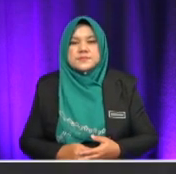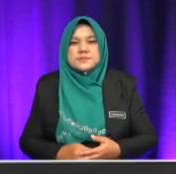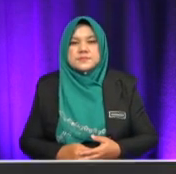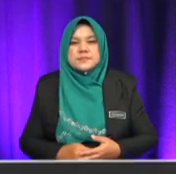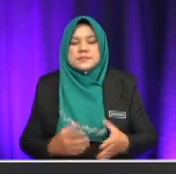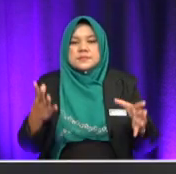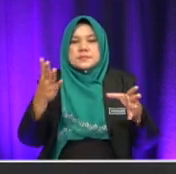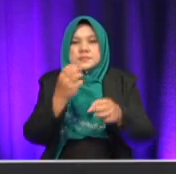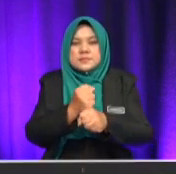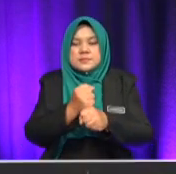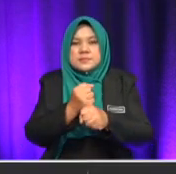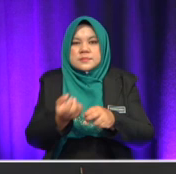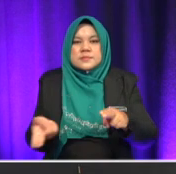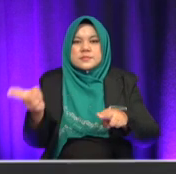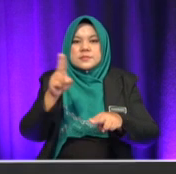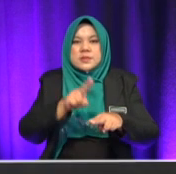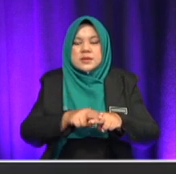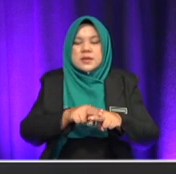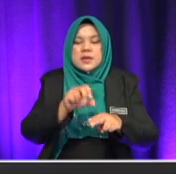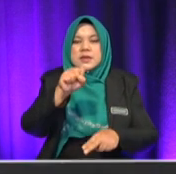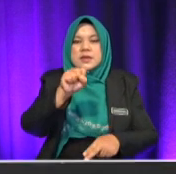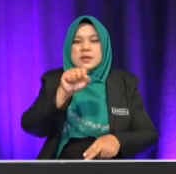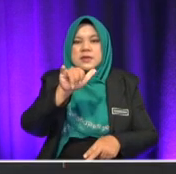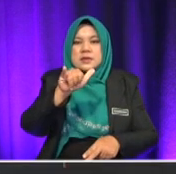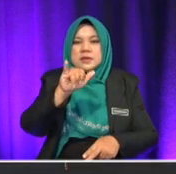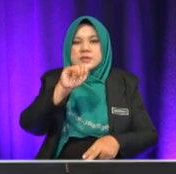dapat meningkatkan syiha Islam